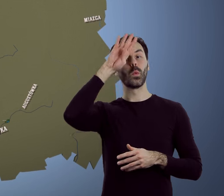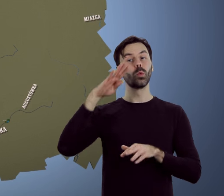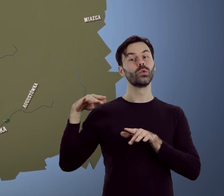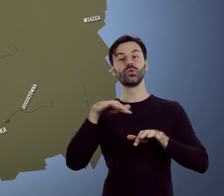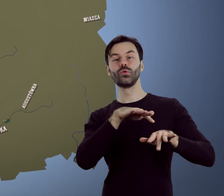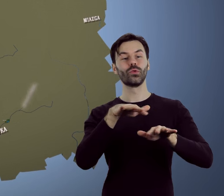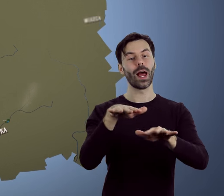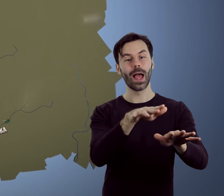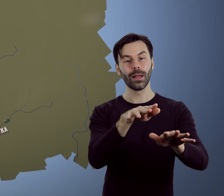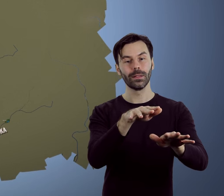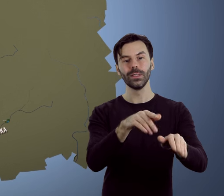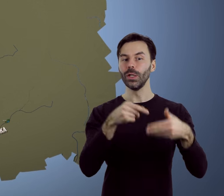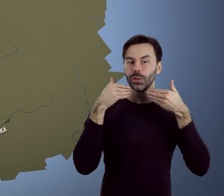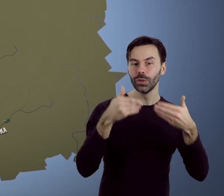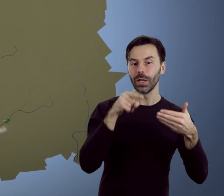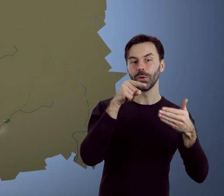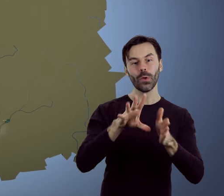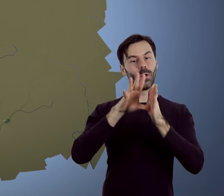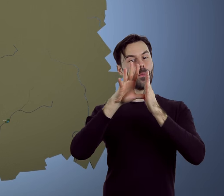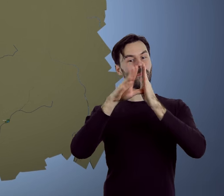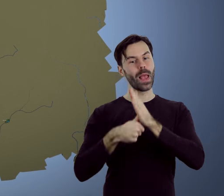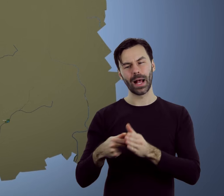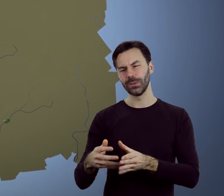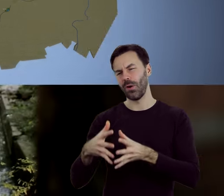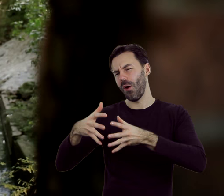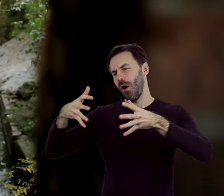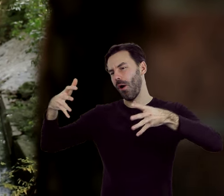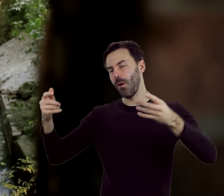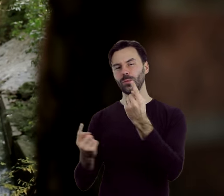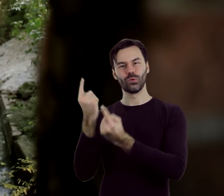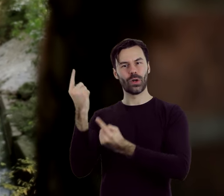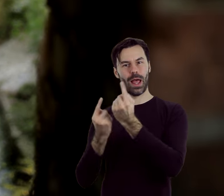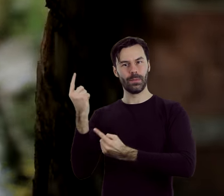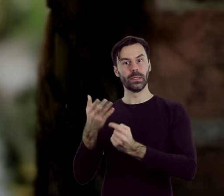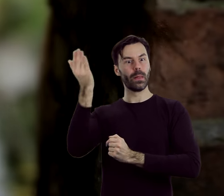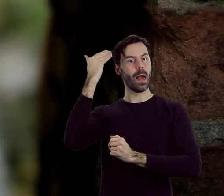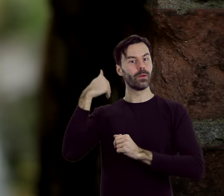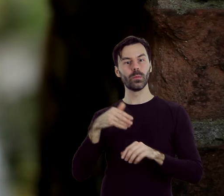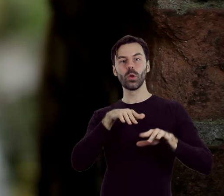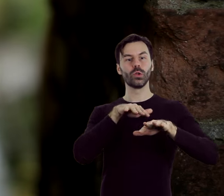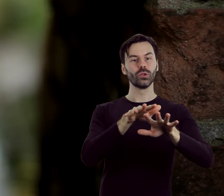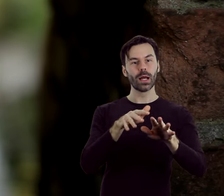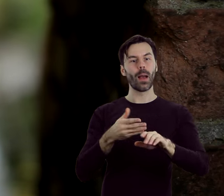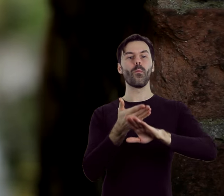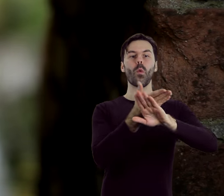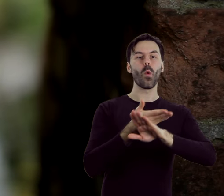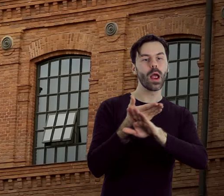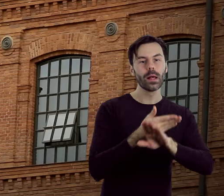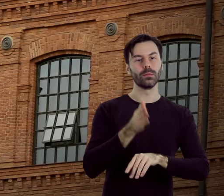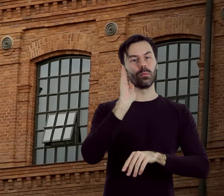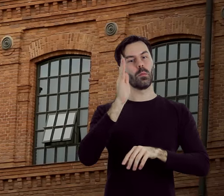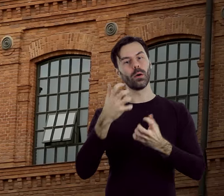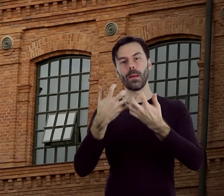Łódzkie rzeki i strumienie pomogły Łodzi przeistoczyć się w duże miasto przemysłowe. Kiedyś służyły napędzając